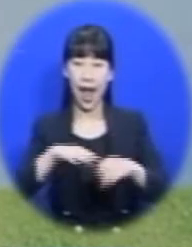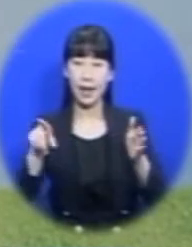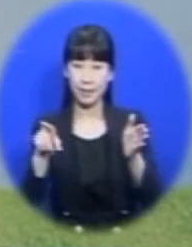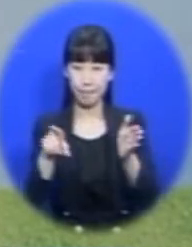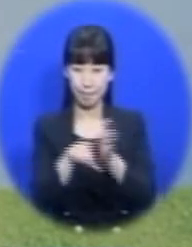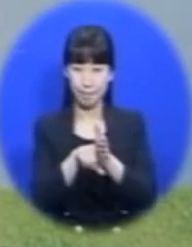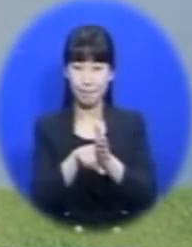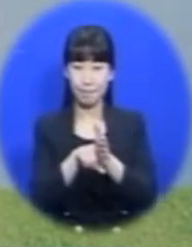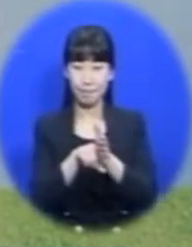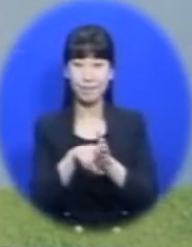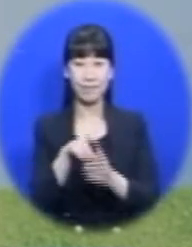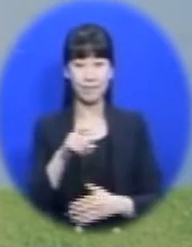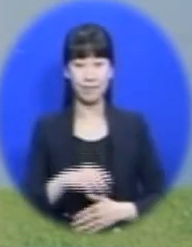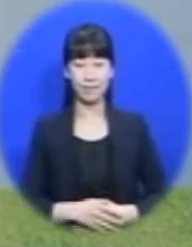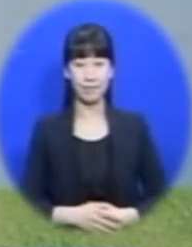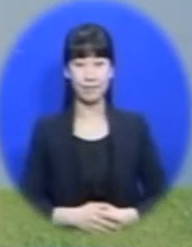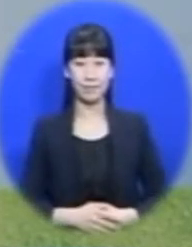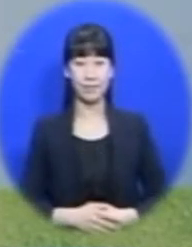겁니다.